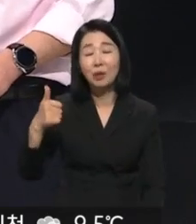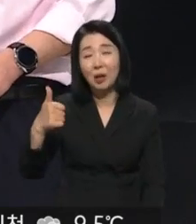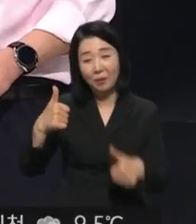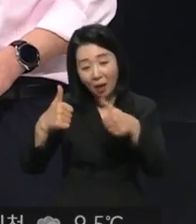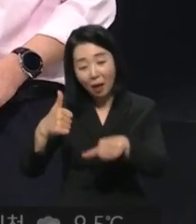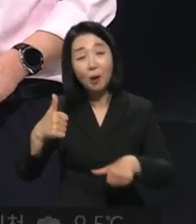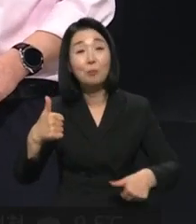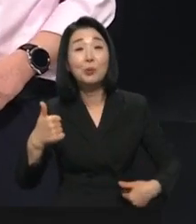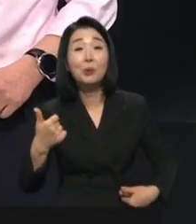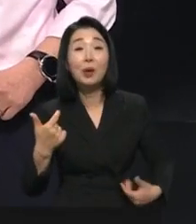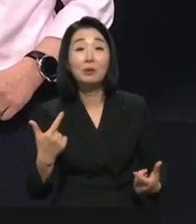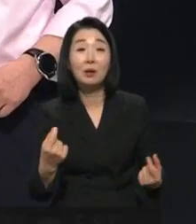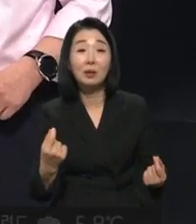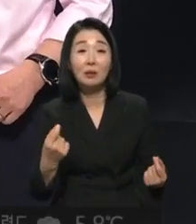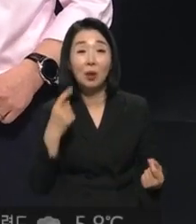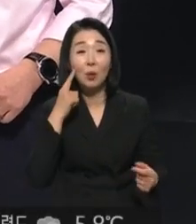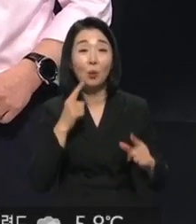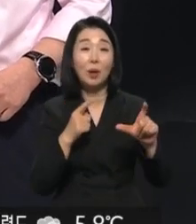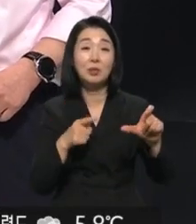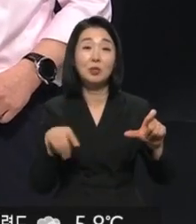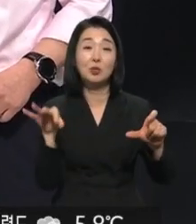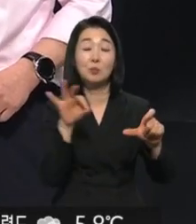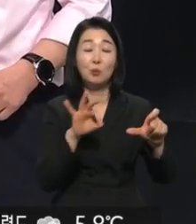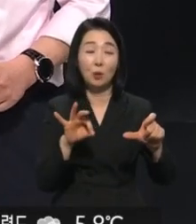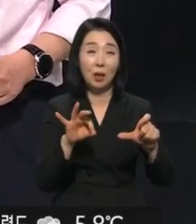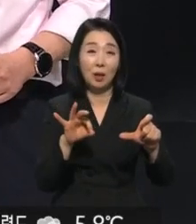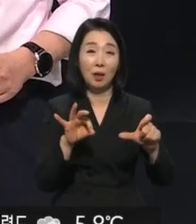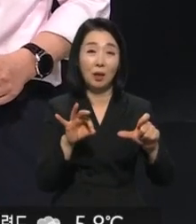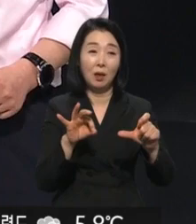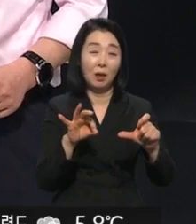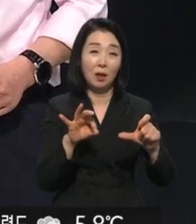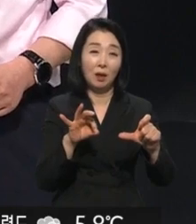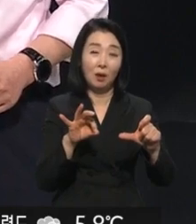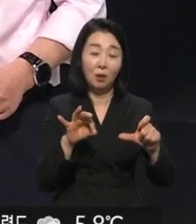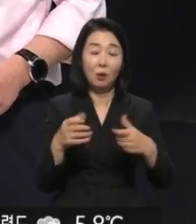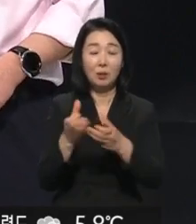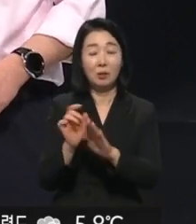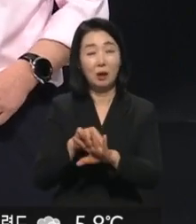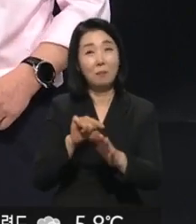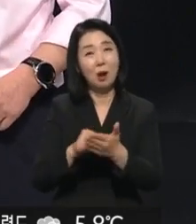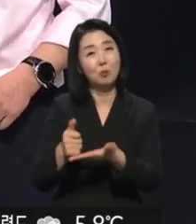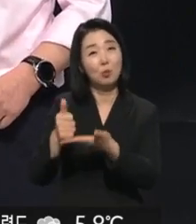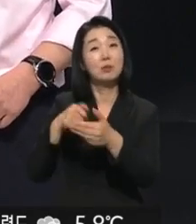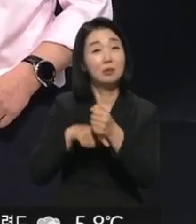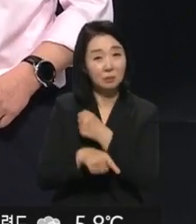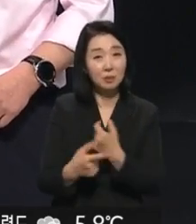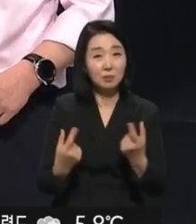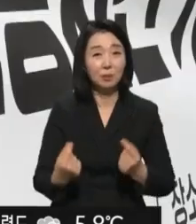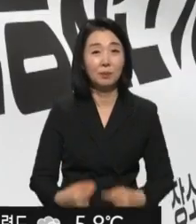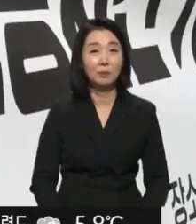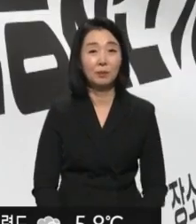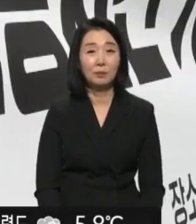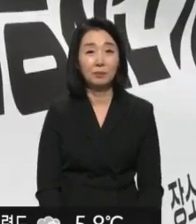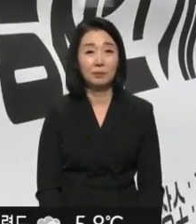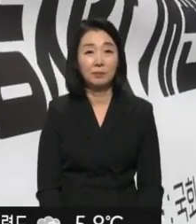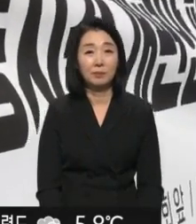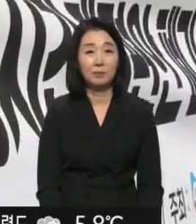아닐까요? 15%에 이르는 당심을 존중한다는 의미에서라도 말입니다.